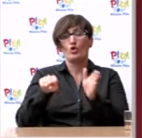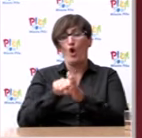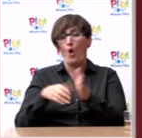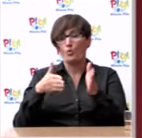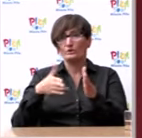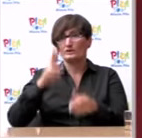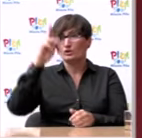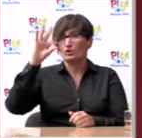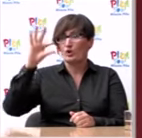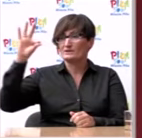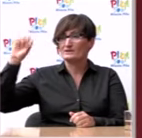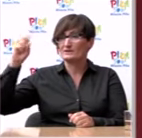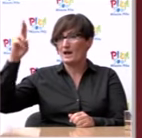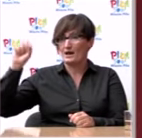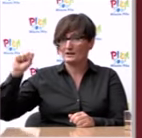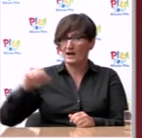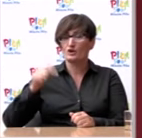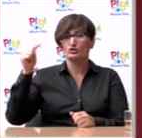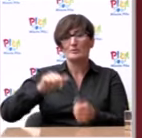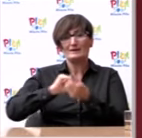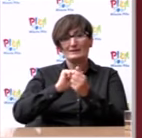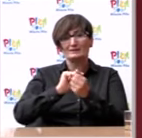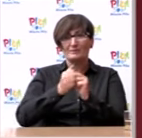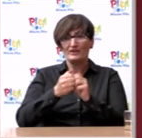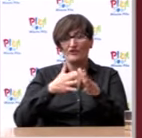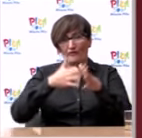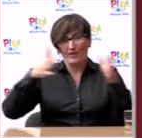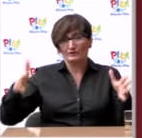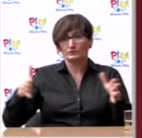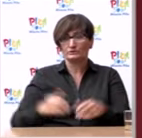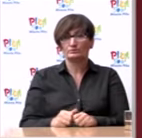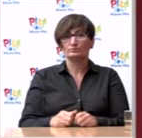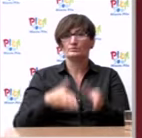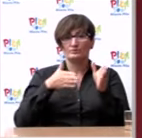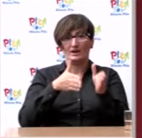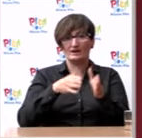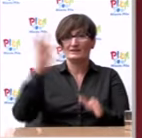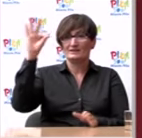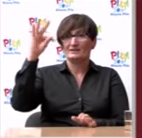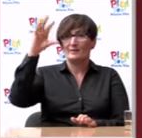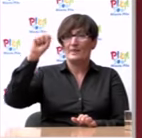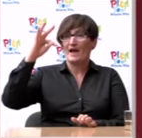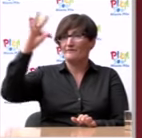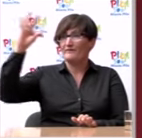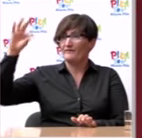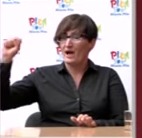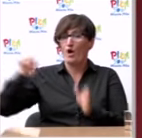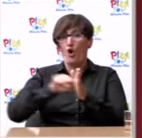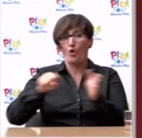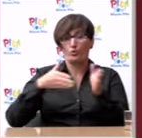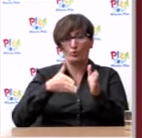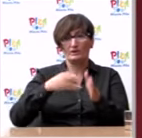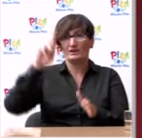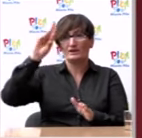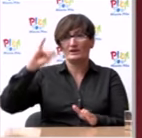element, przebieg tej drogi zwiększyć. Ulica Staffa od Reja do Ślepego